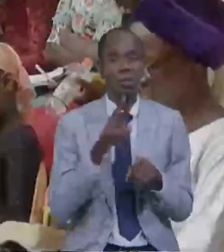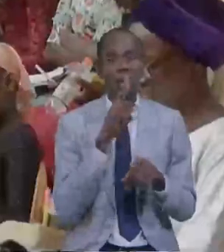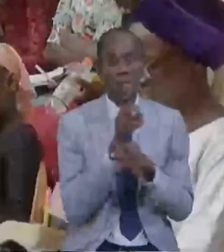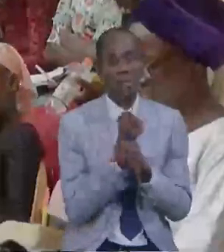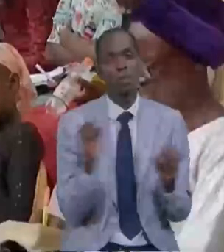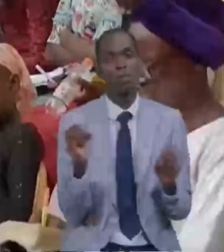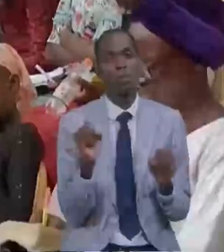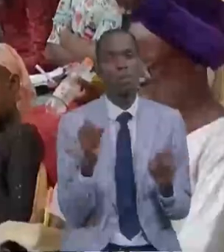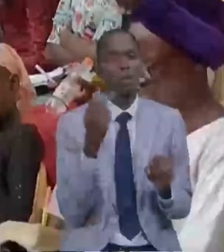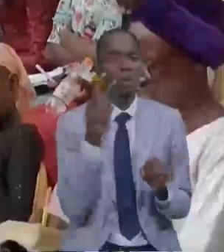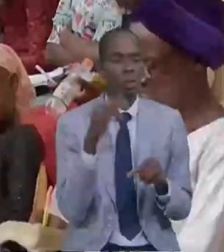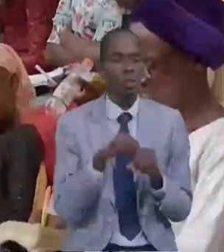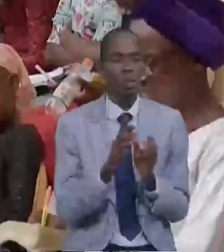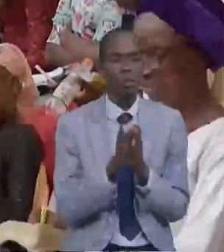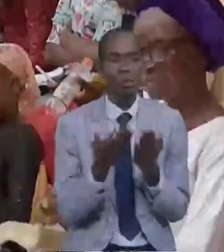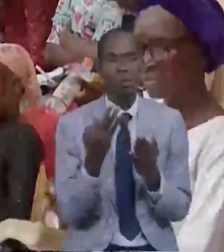30.